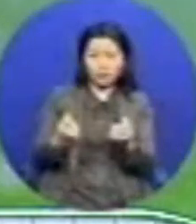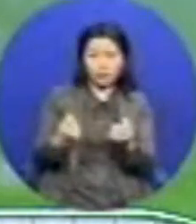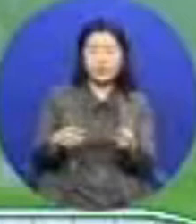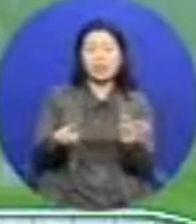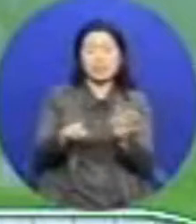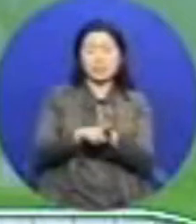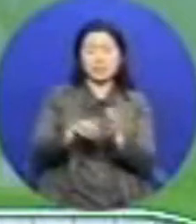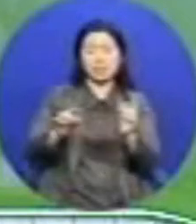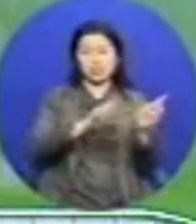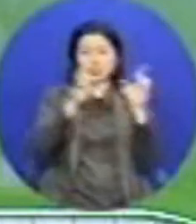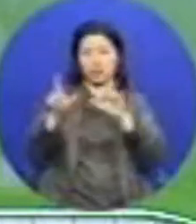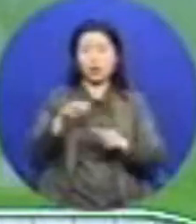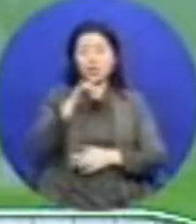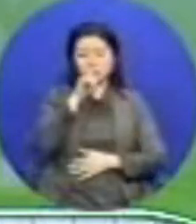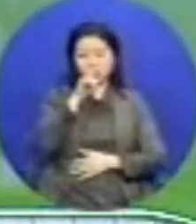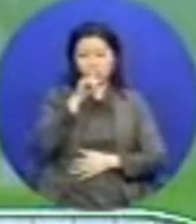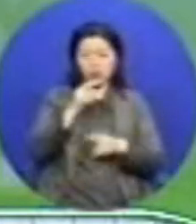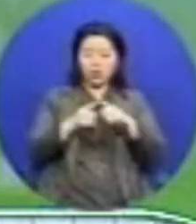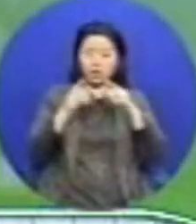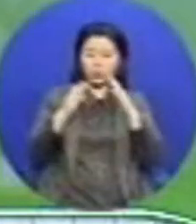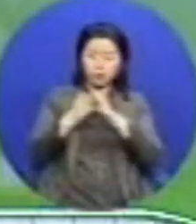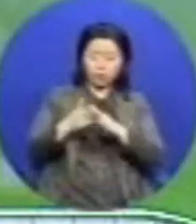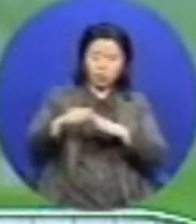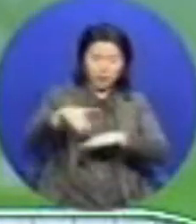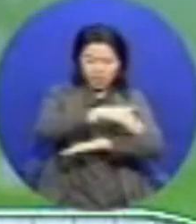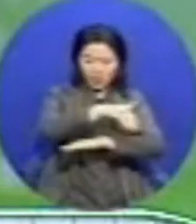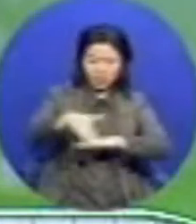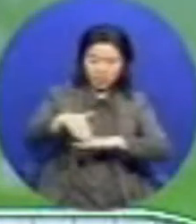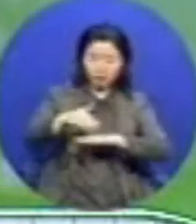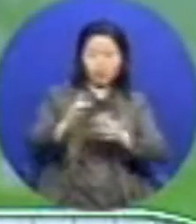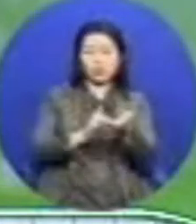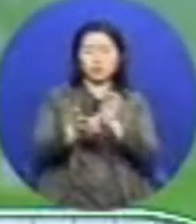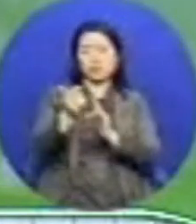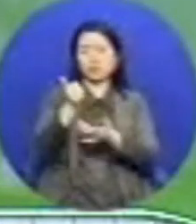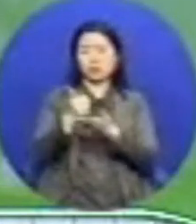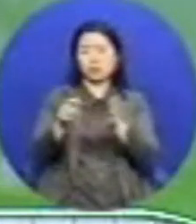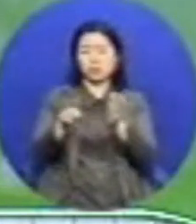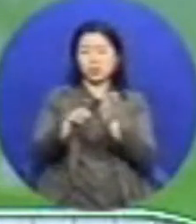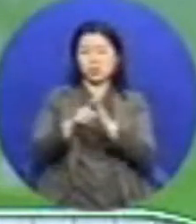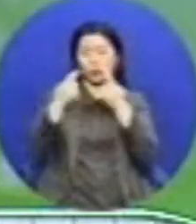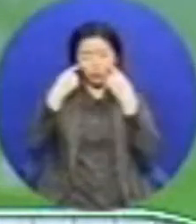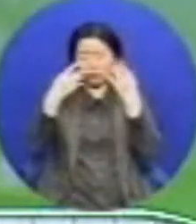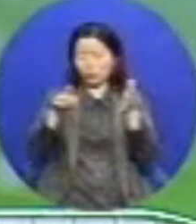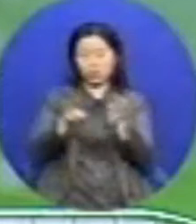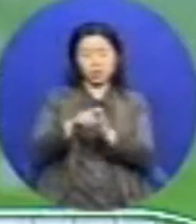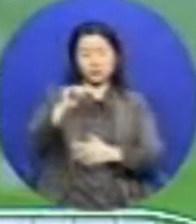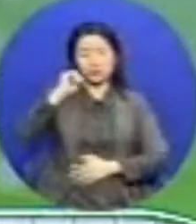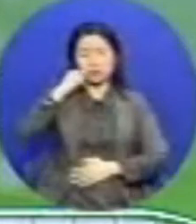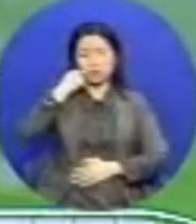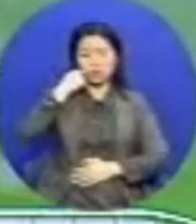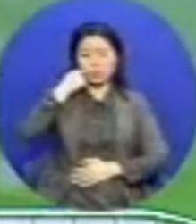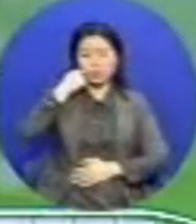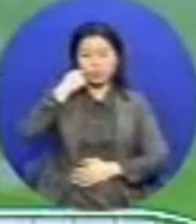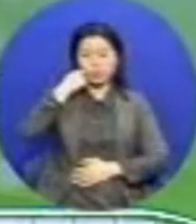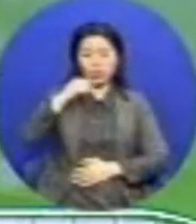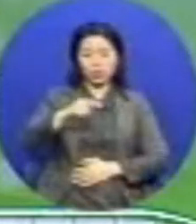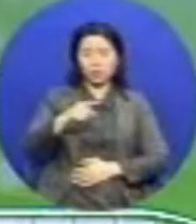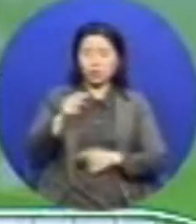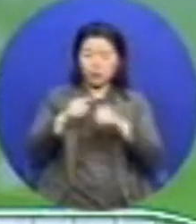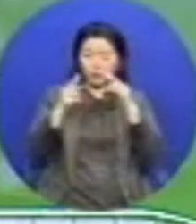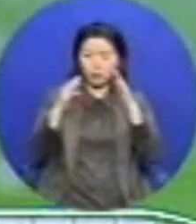교회 다닌다고 예수 믿는다고 확신할 수 없어요 교회에서 직분이